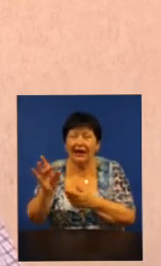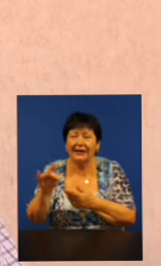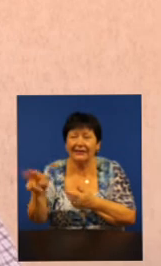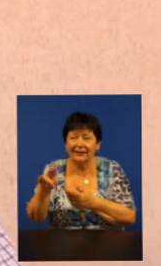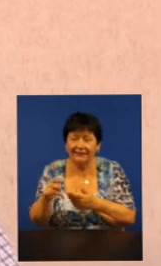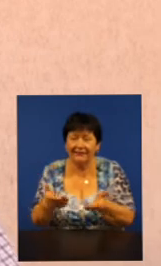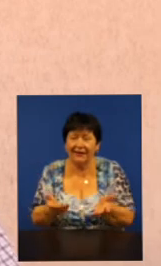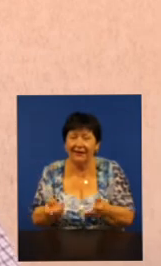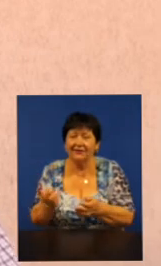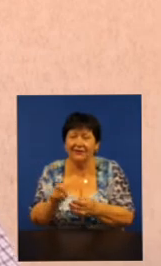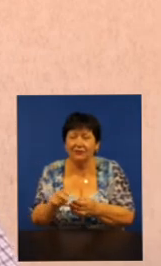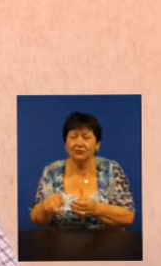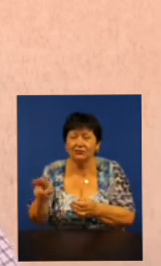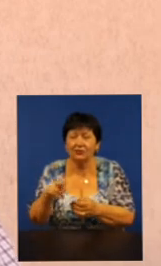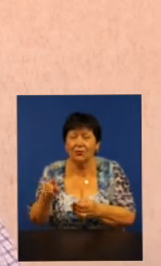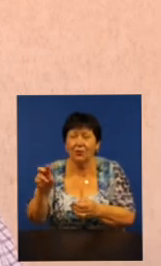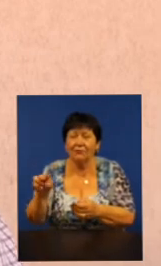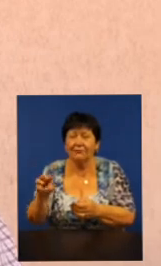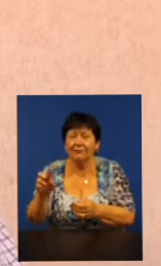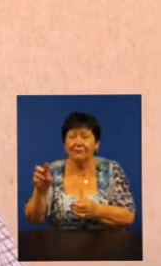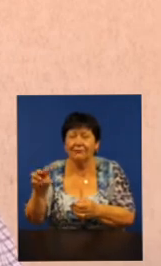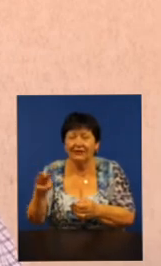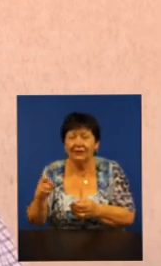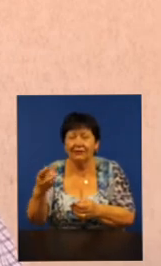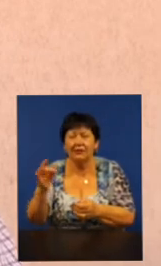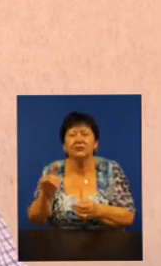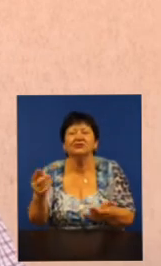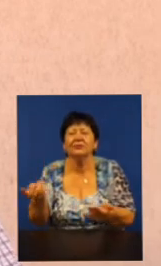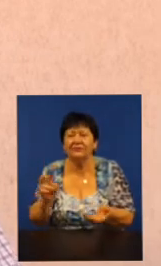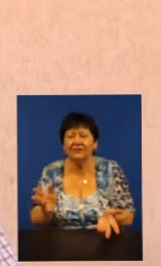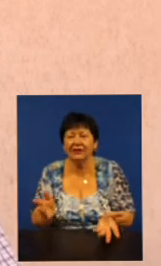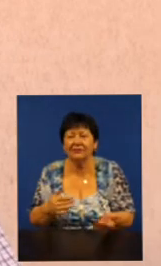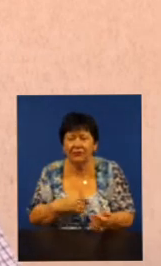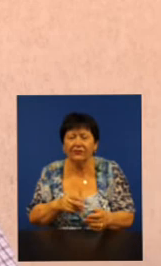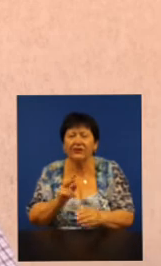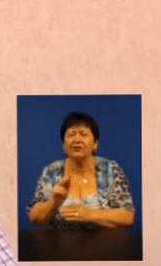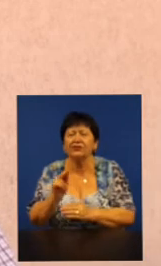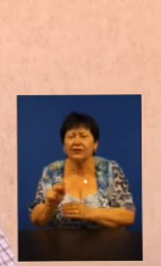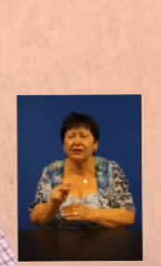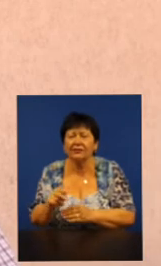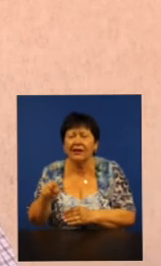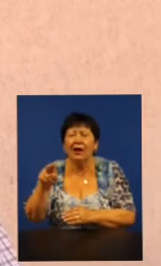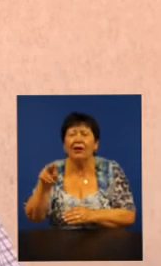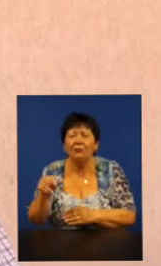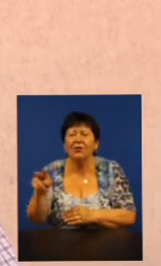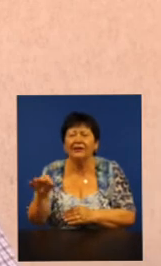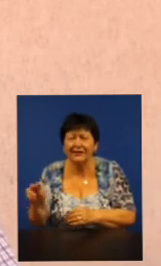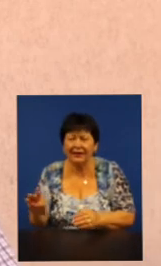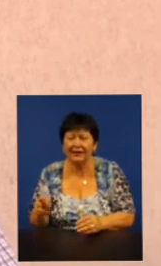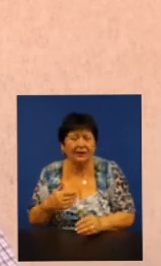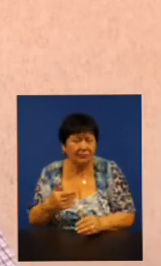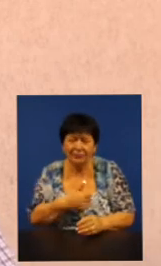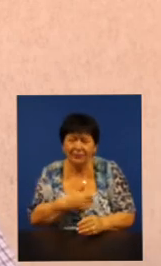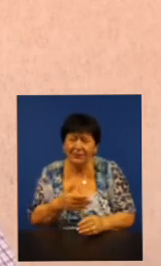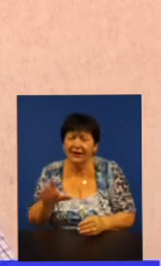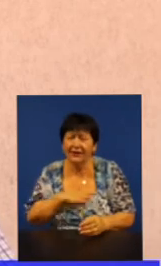Vin și domnul Madan zice: Ioane, tu ce faci? Păi zic, sunt student la Politehnică. Ce, dar nu ai vrea